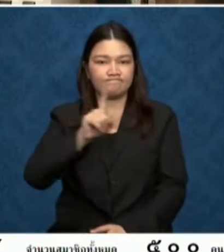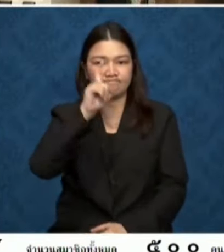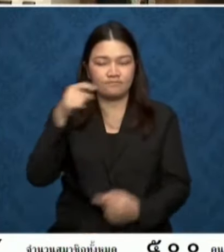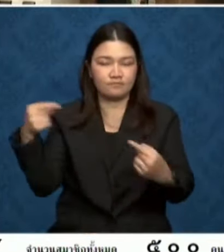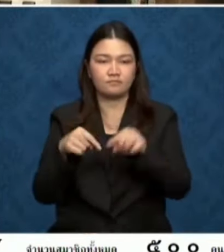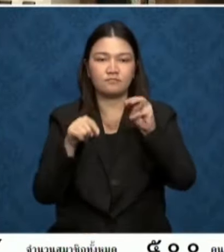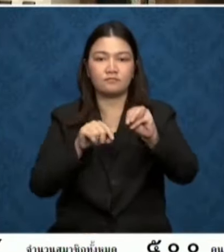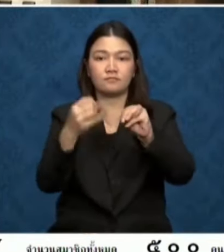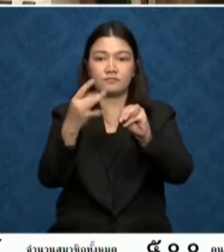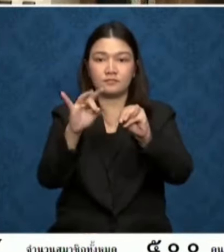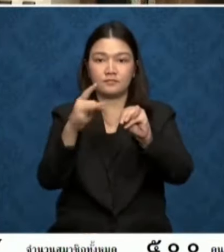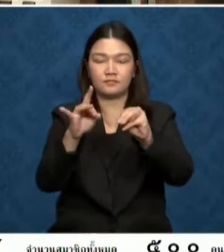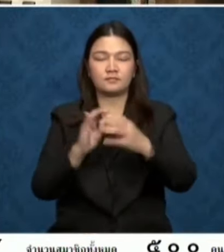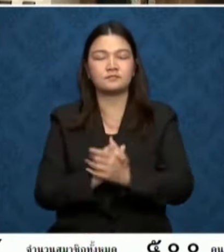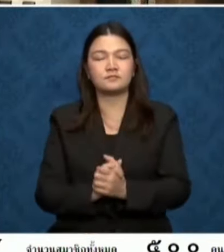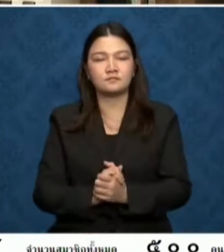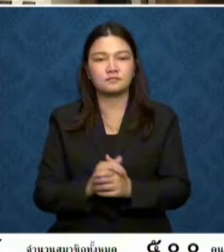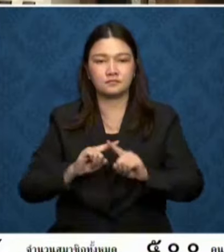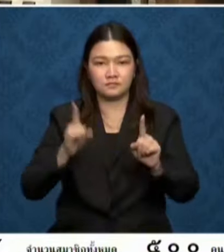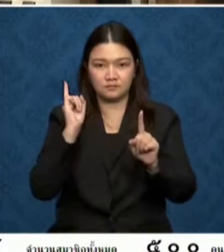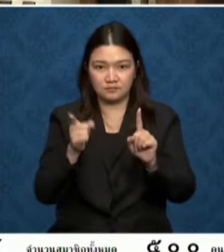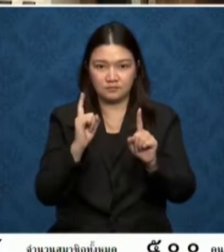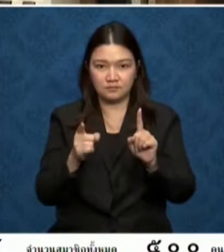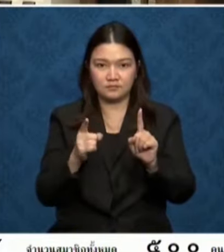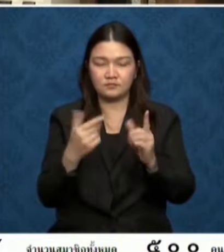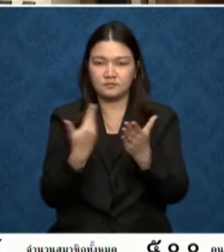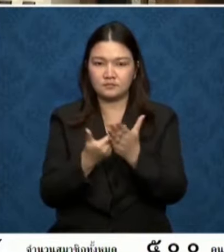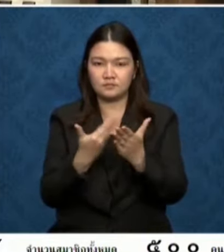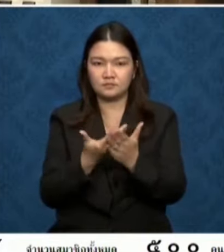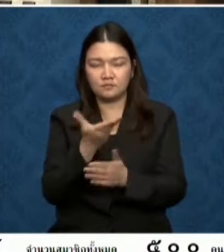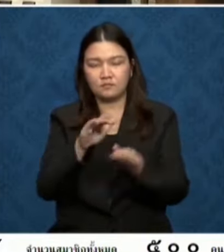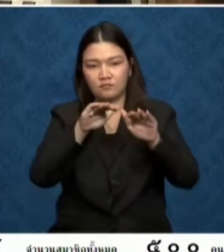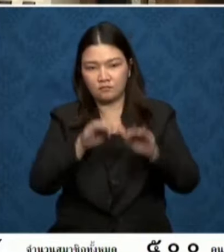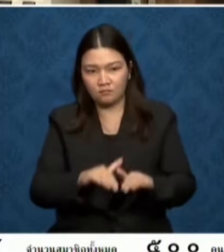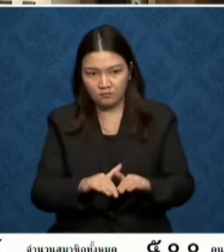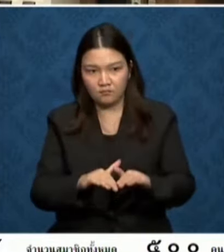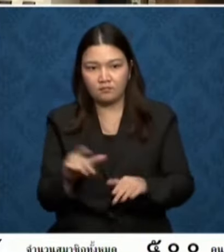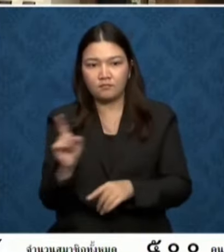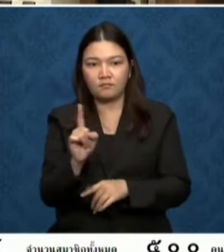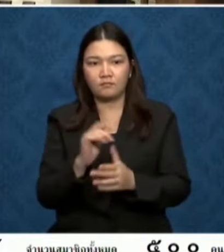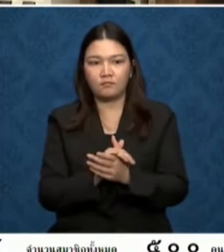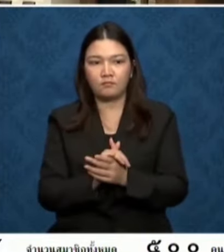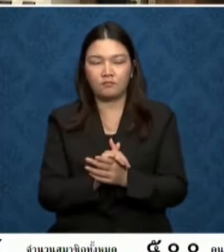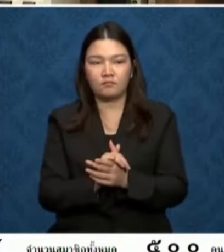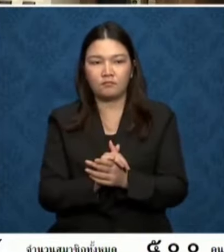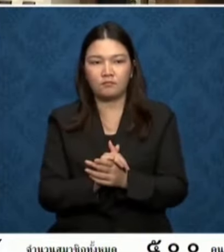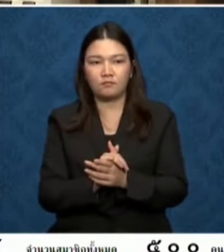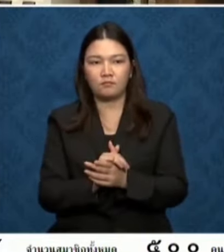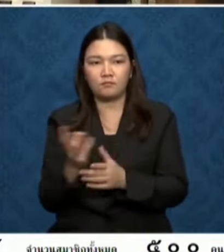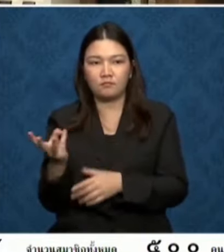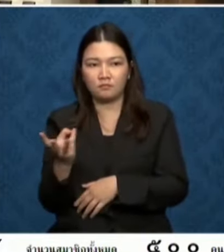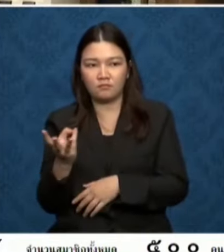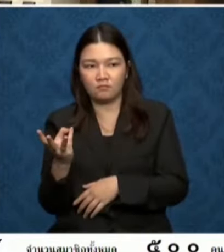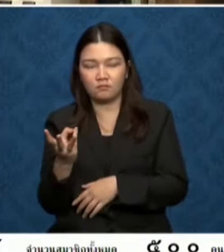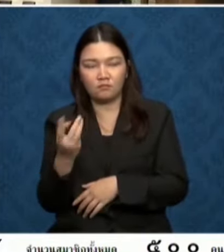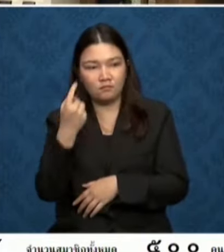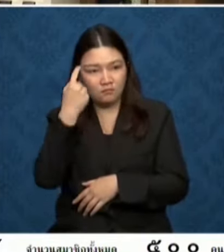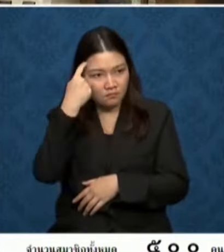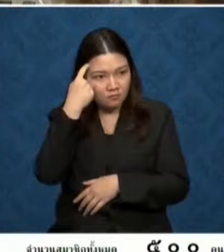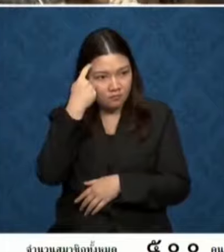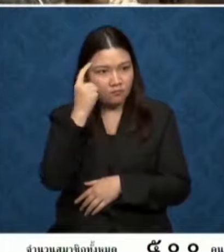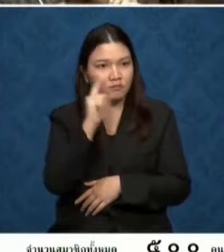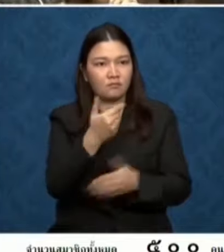ตรา18ค่ะแต่ว่าในความเป็นจริงเนี่ยจำนวนเงินที่ดิฉันขอปรับลดเนี่ยอาจจะน้อยกว่าที่กรรมธิการได้ปรับลด